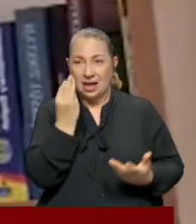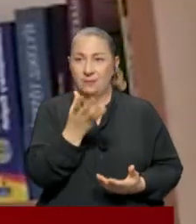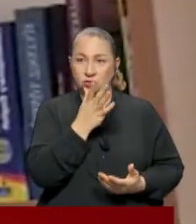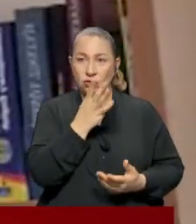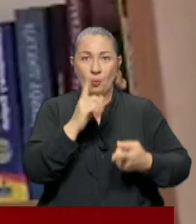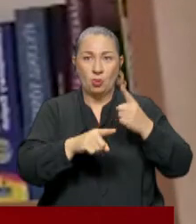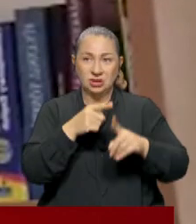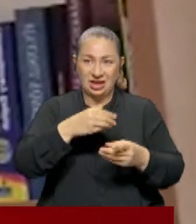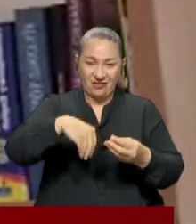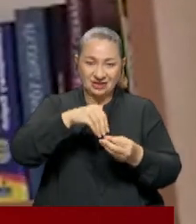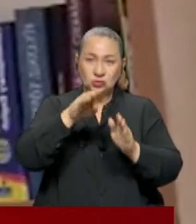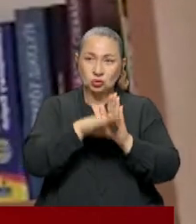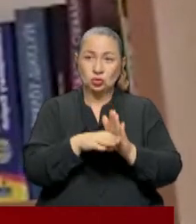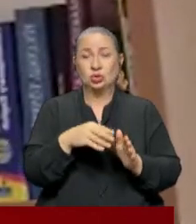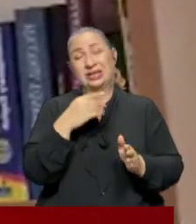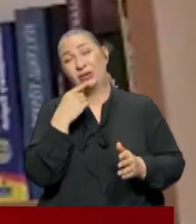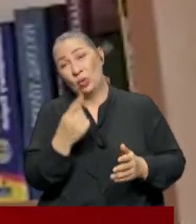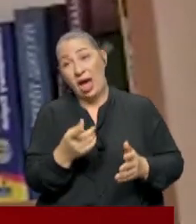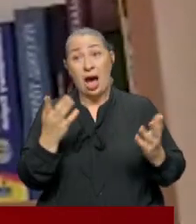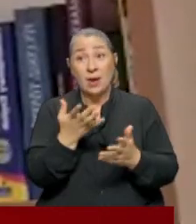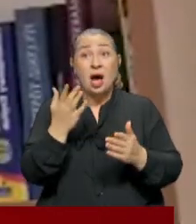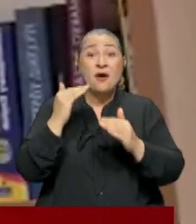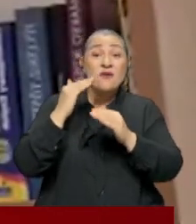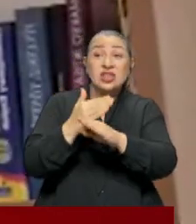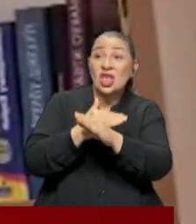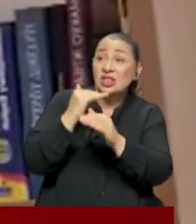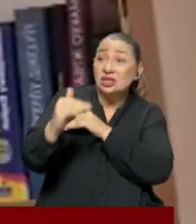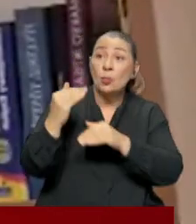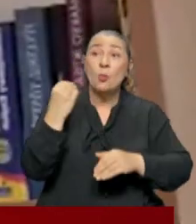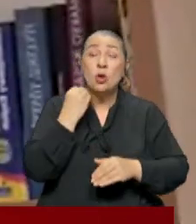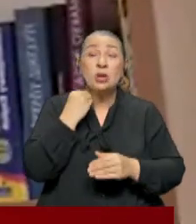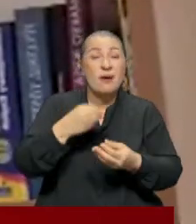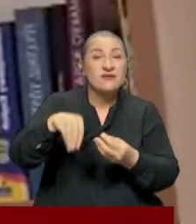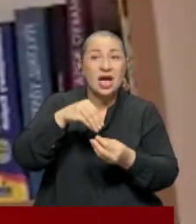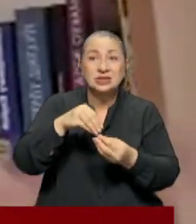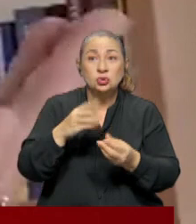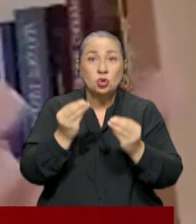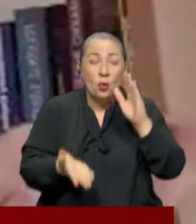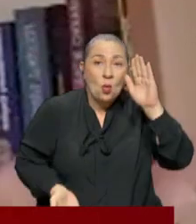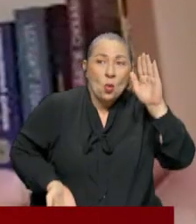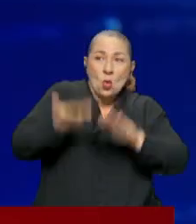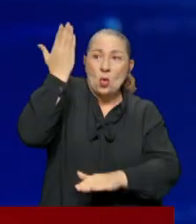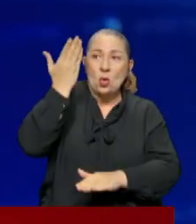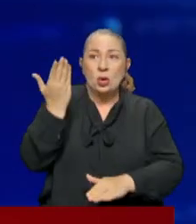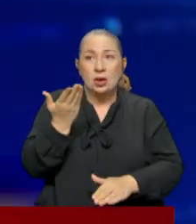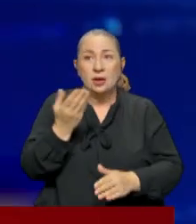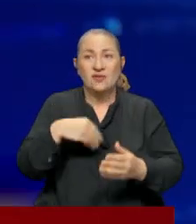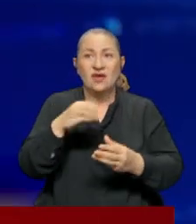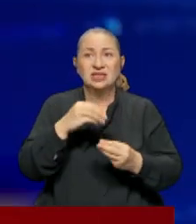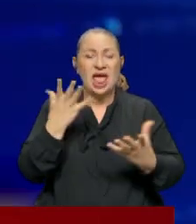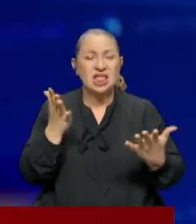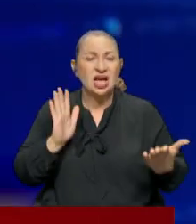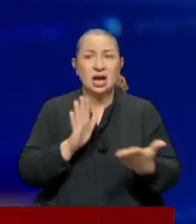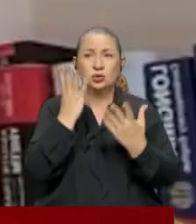politika faizini düşürdüğünüz ya ancak vatandaşı yansıyan borçlanma faizi çok üstünde arttı var bazen